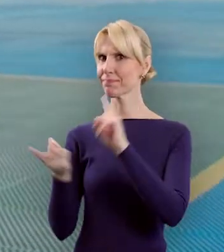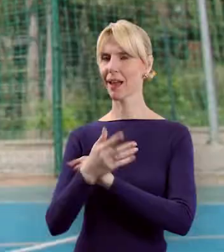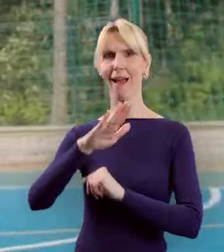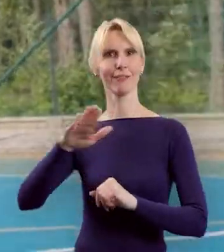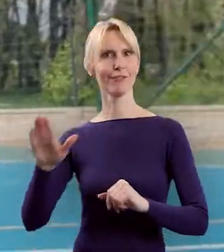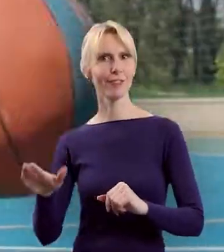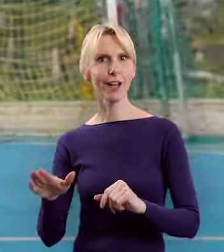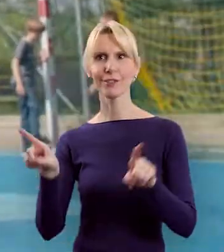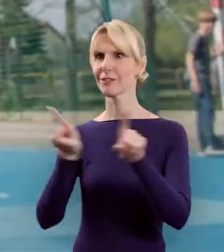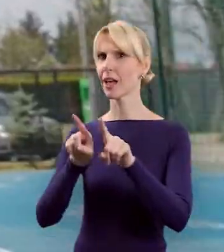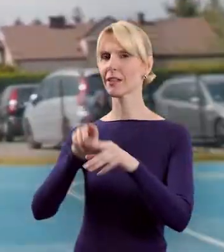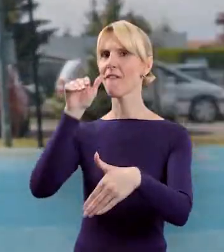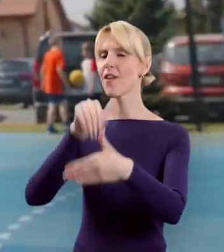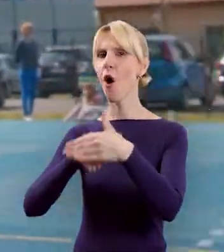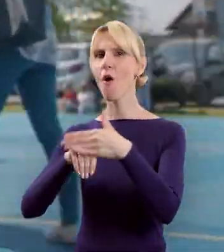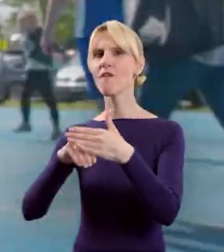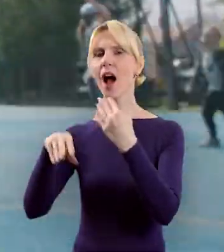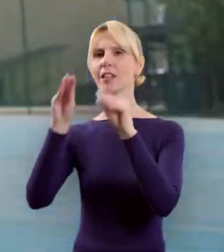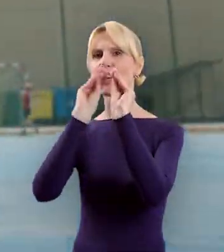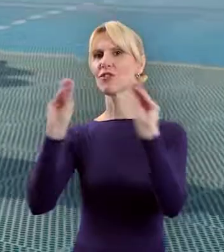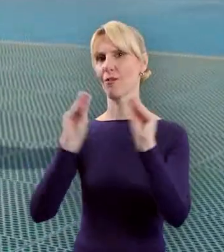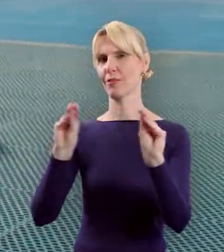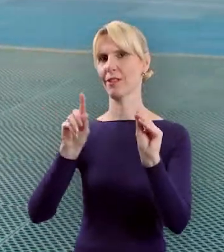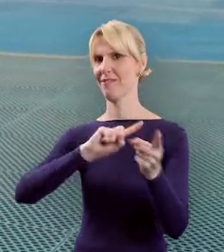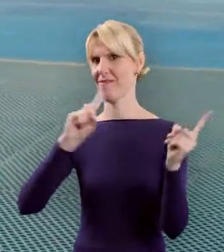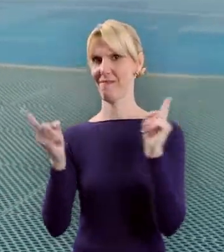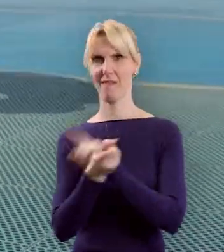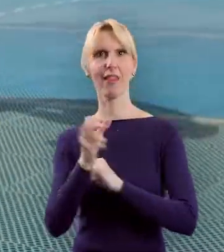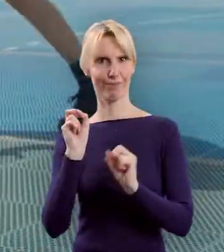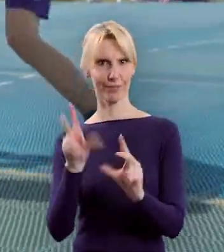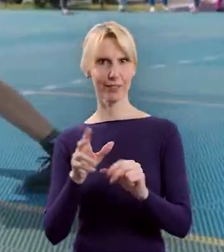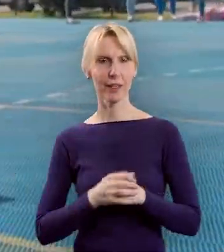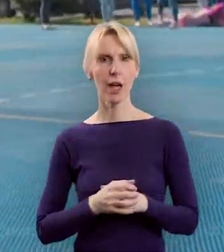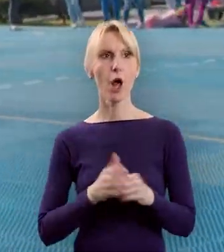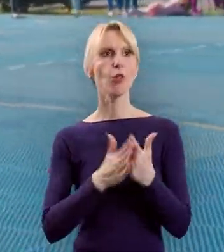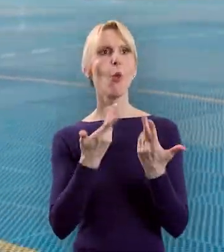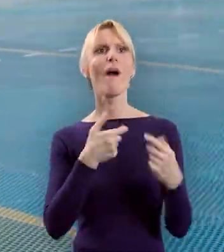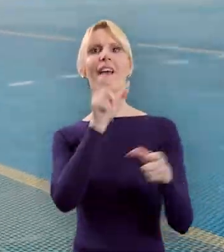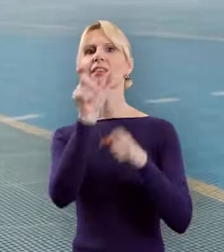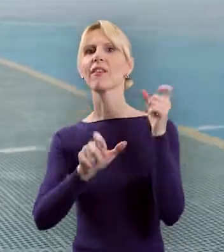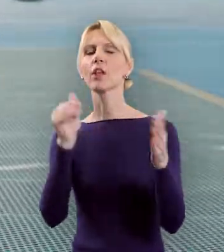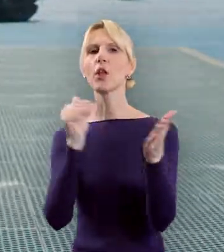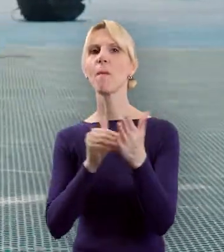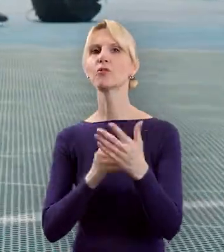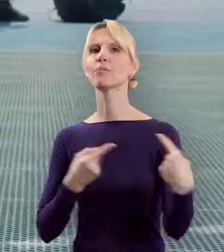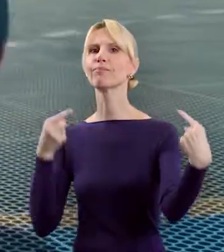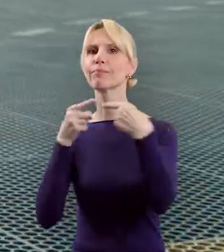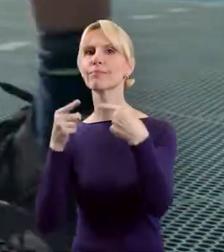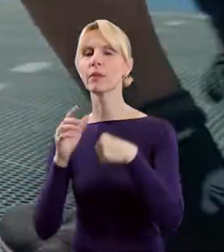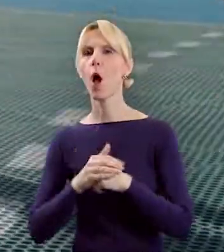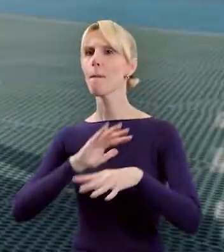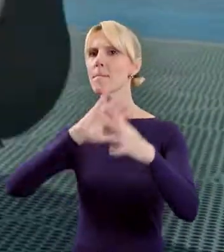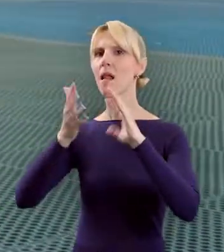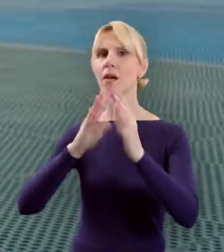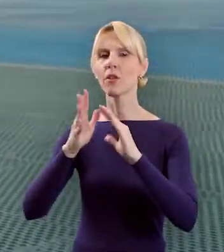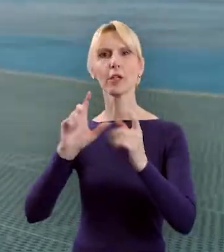dzieci, sposób wychowania i kształcenia. Większą wagę przekładamy do naszych indywidualnych potrzeb, pielęgnowania i rozwijania tego,